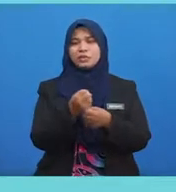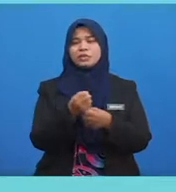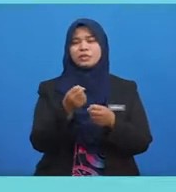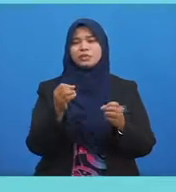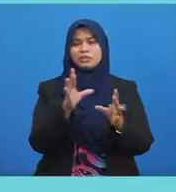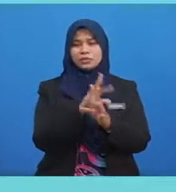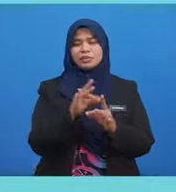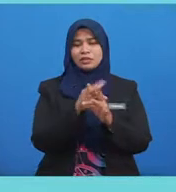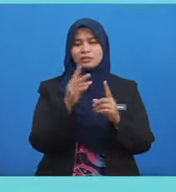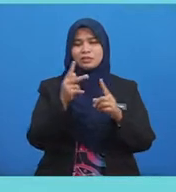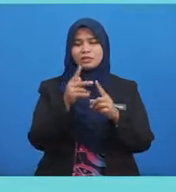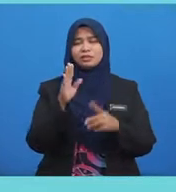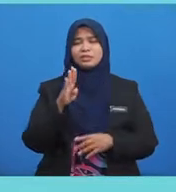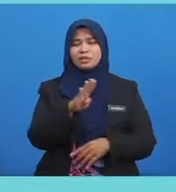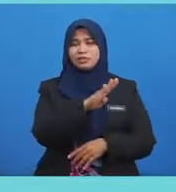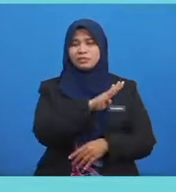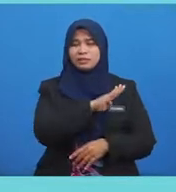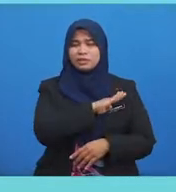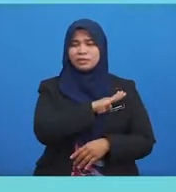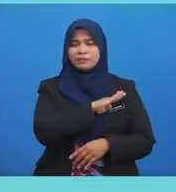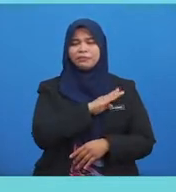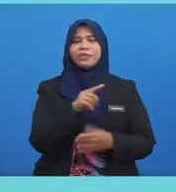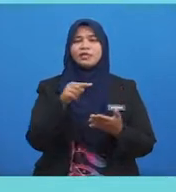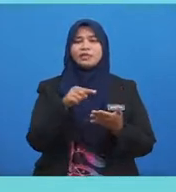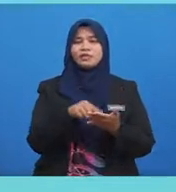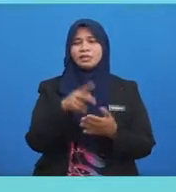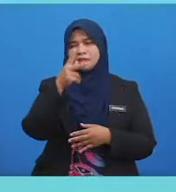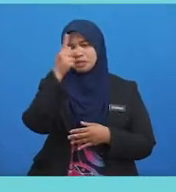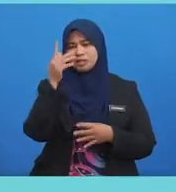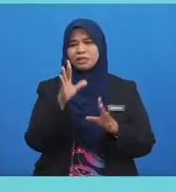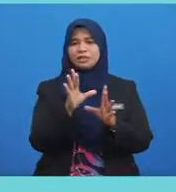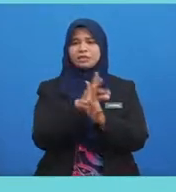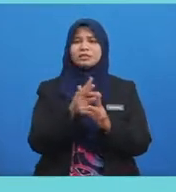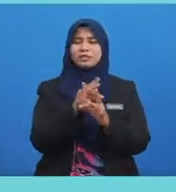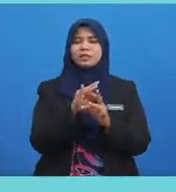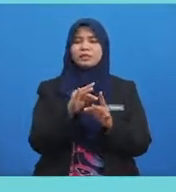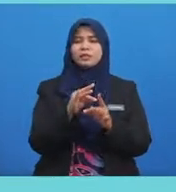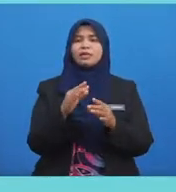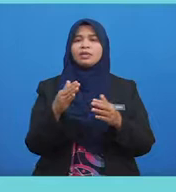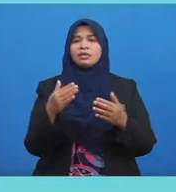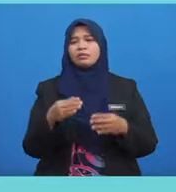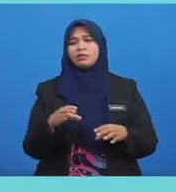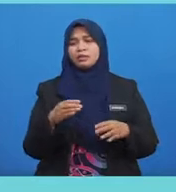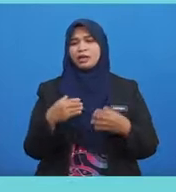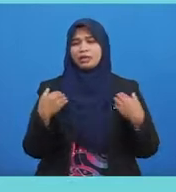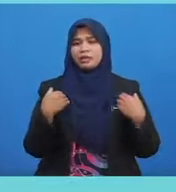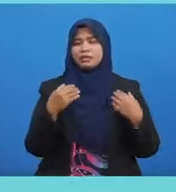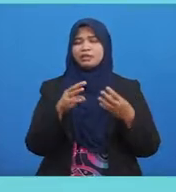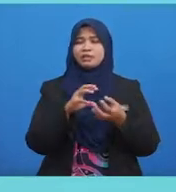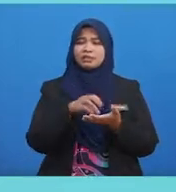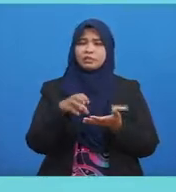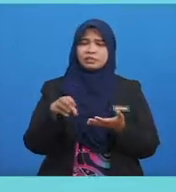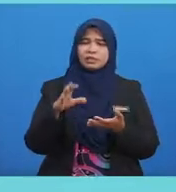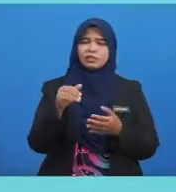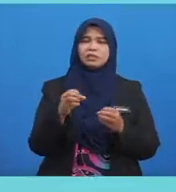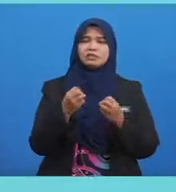Sarawak kepada British. Hal ini kerana Sarawak mengalami kerosakan dan kerugian